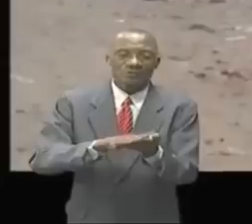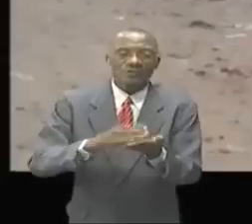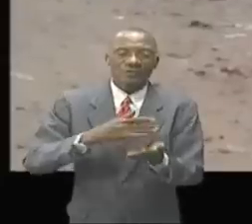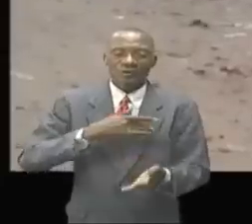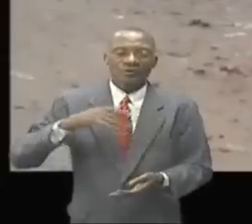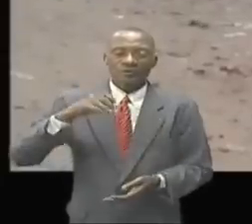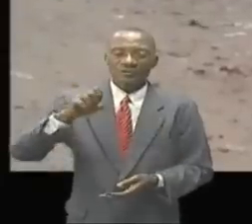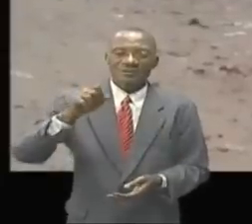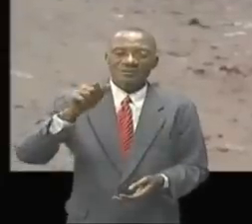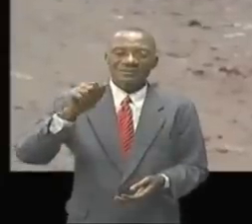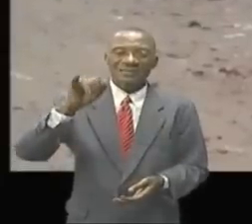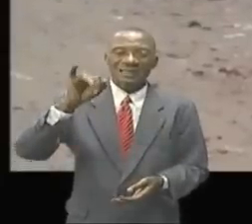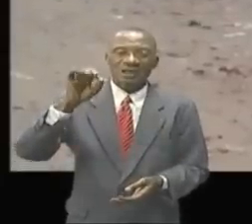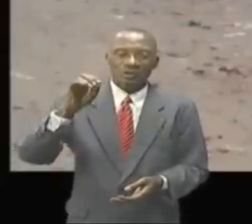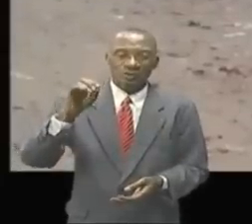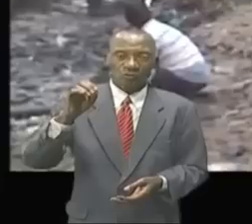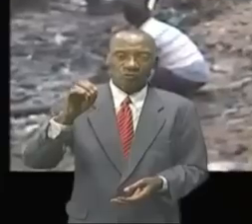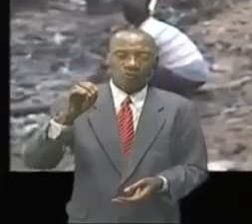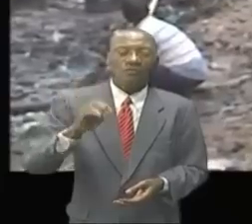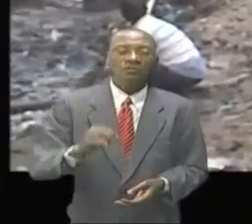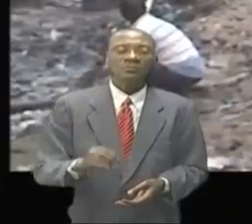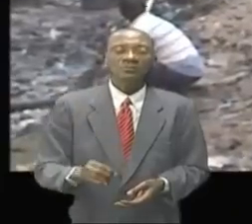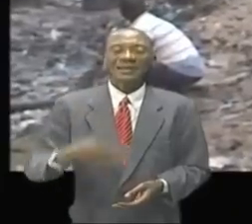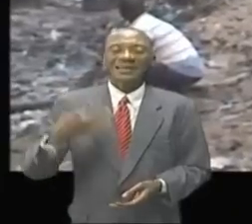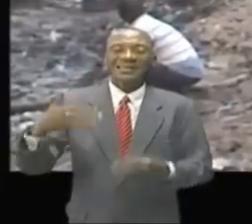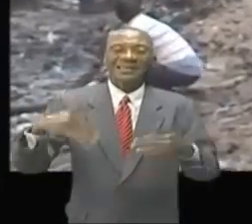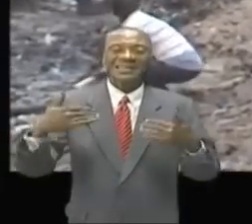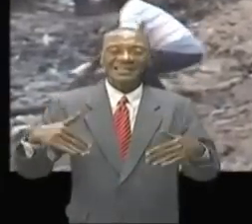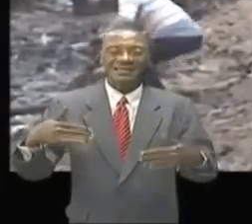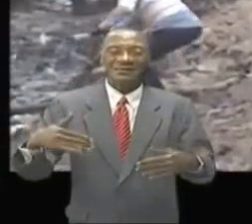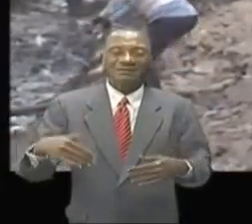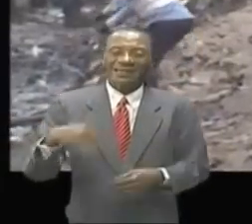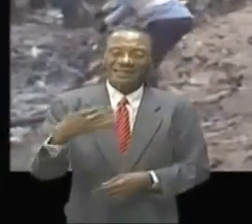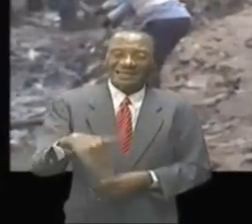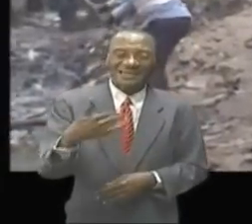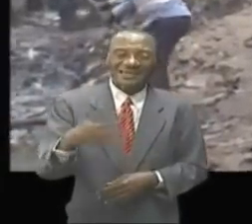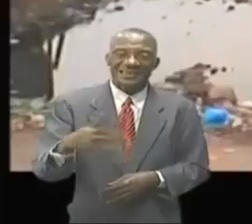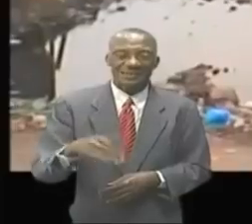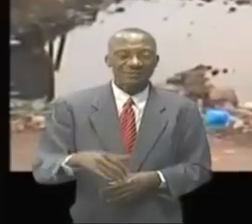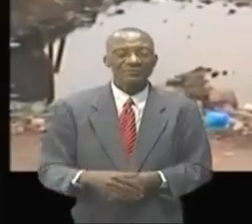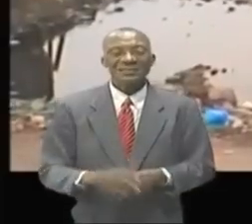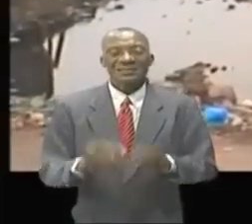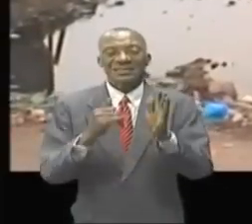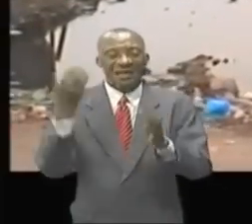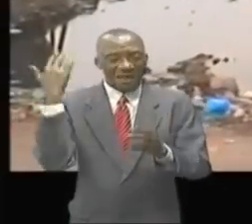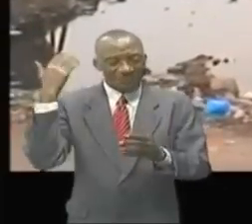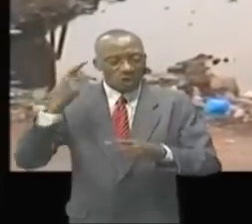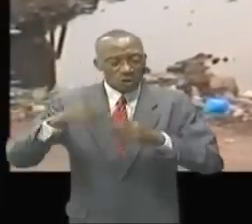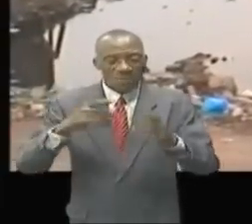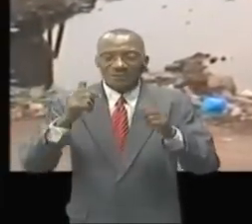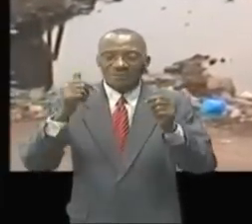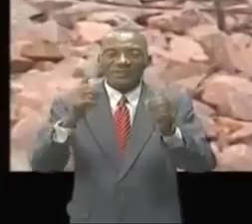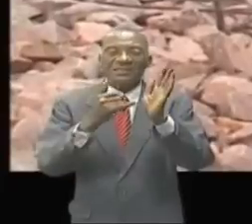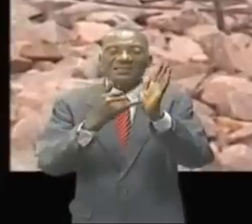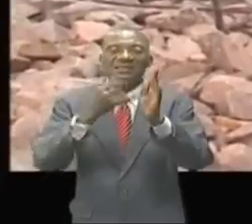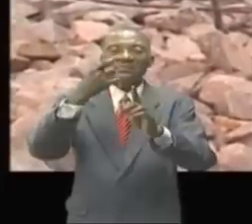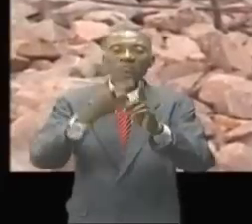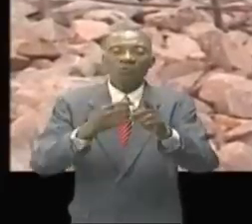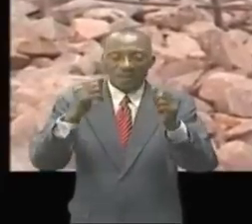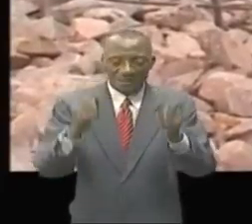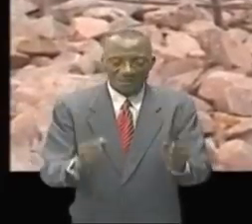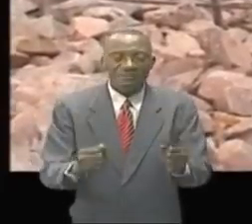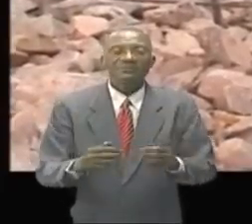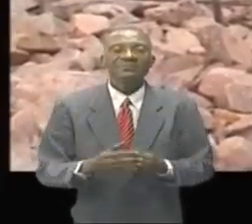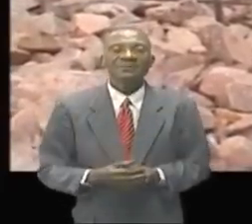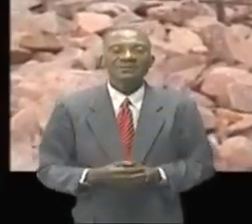côté Ngiringiri, longue de 1300 mètres, reprennent après 6 mois d'interruption. Entre-temps, l'exécution des 10 travaux